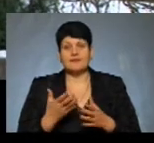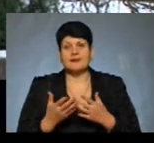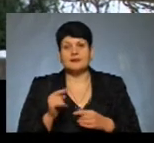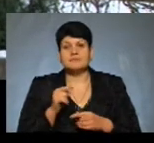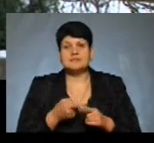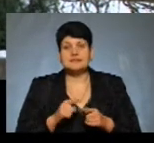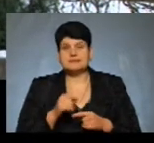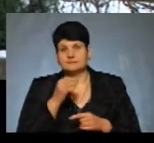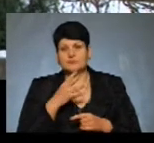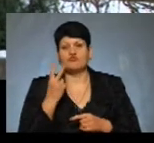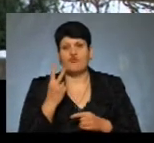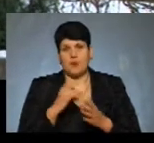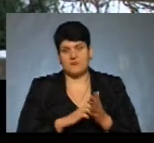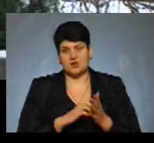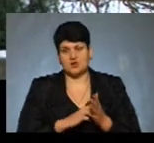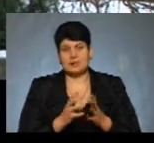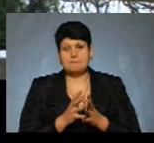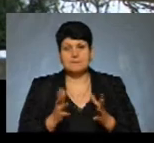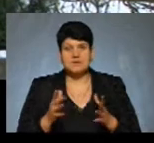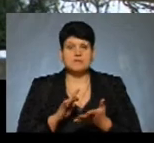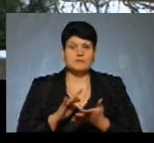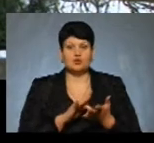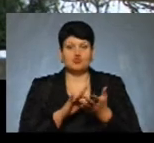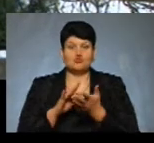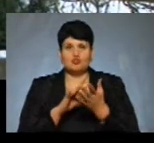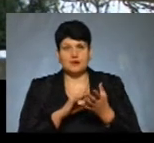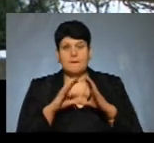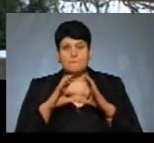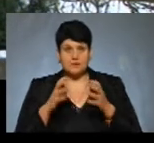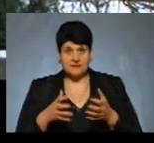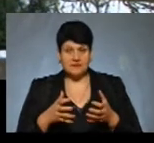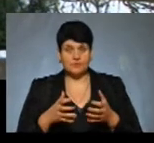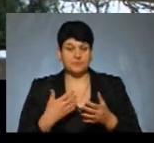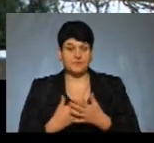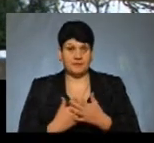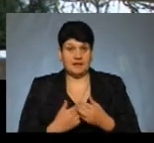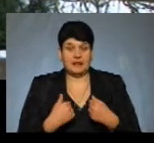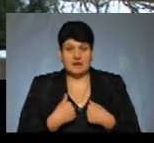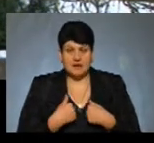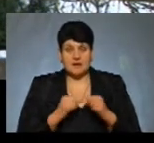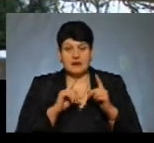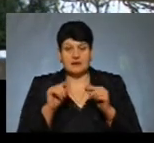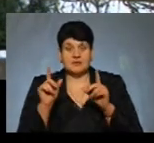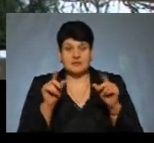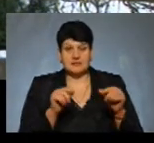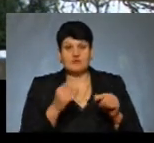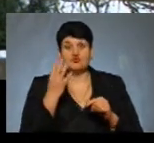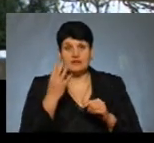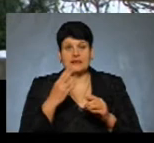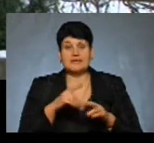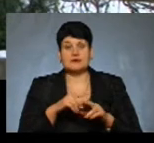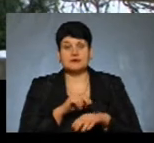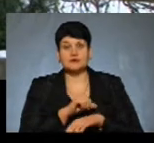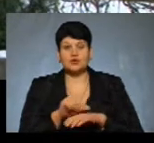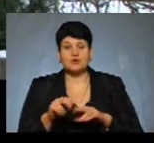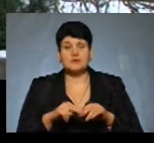не влаштовує з двох причин. Тому що більшість з нас подорожує по світу, і, наприклад, я з'їзд тільки 4 паспорти закордонних, і я